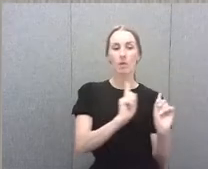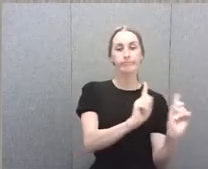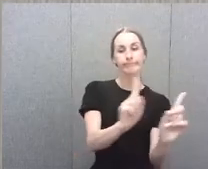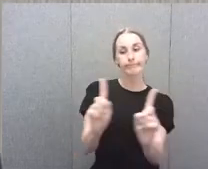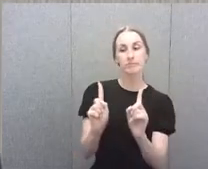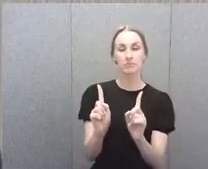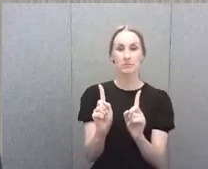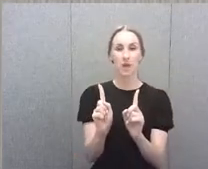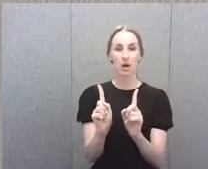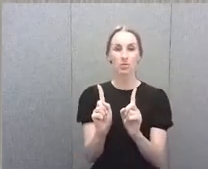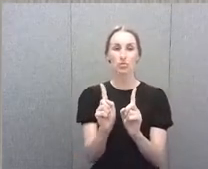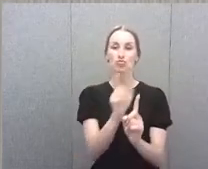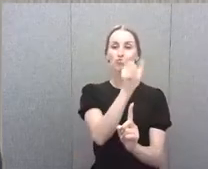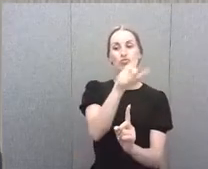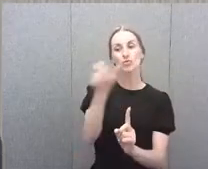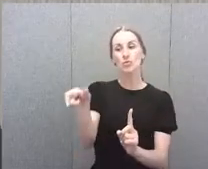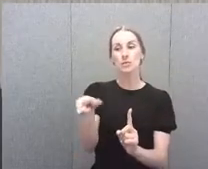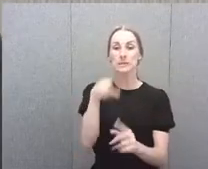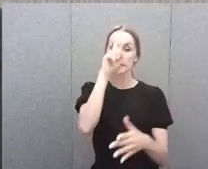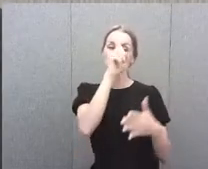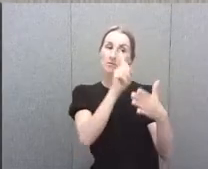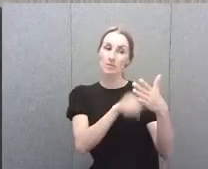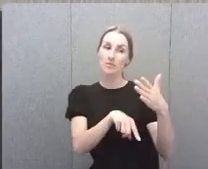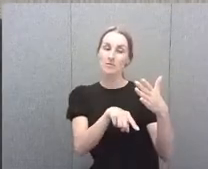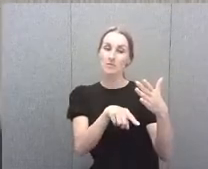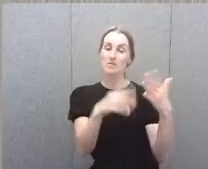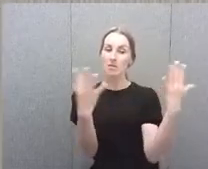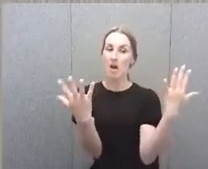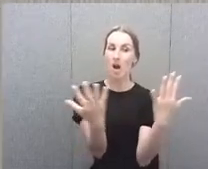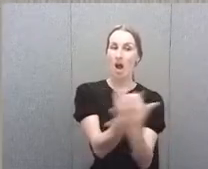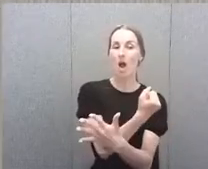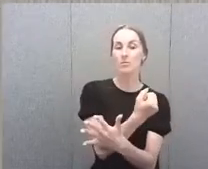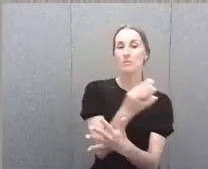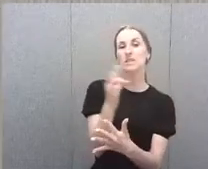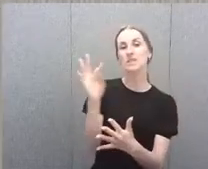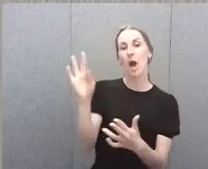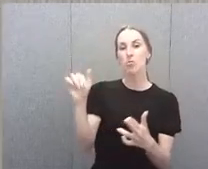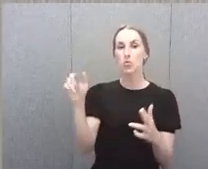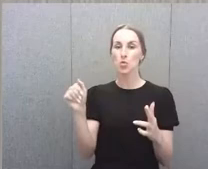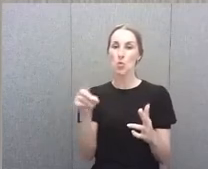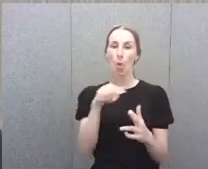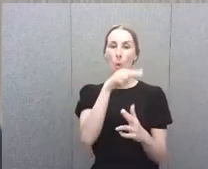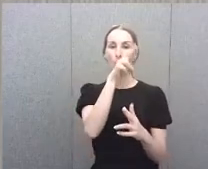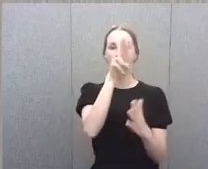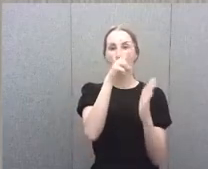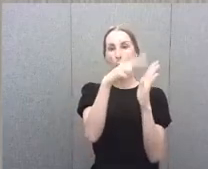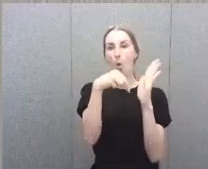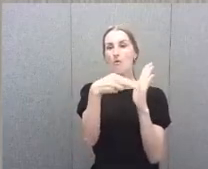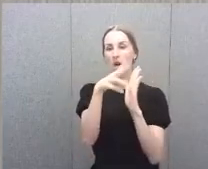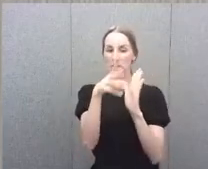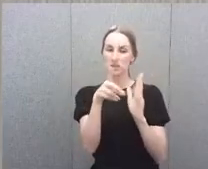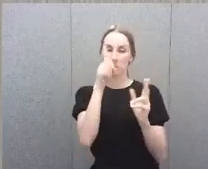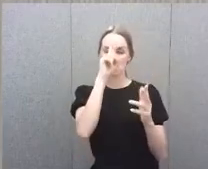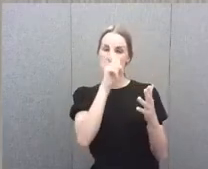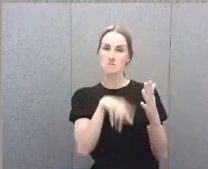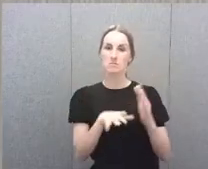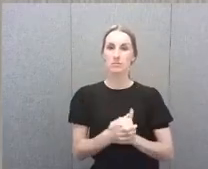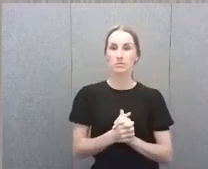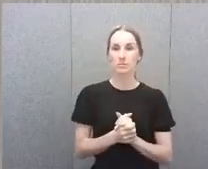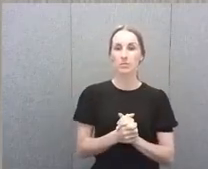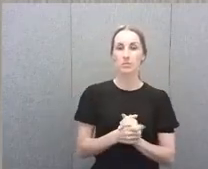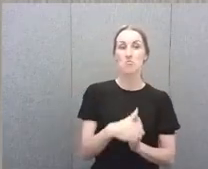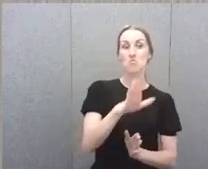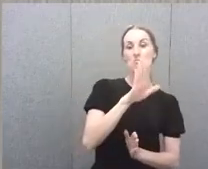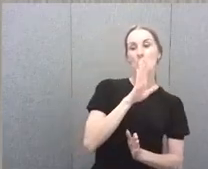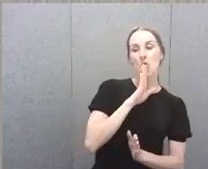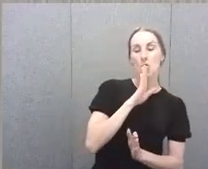в домашних условиях и также, наверное, ратифицируем Стамбульскую конвенцию. Ну, безопасность